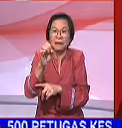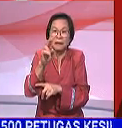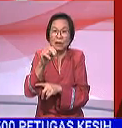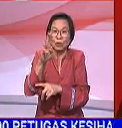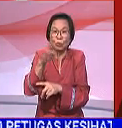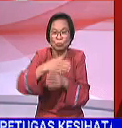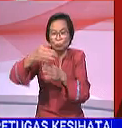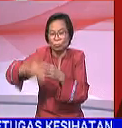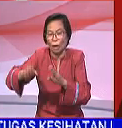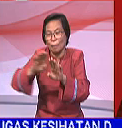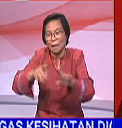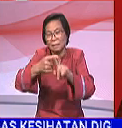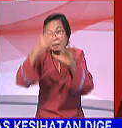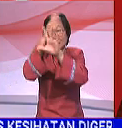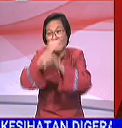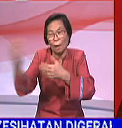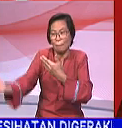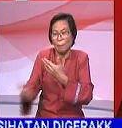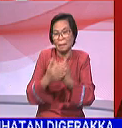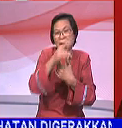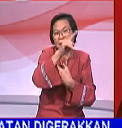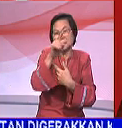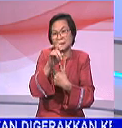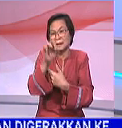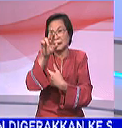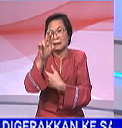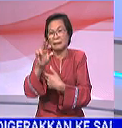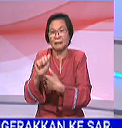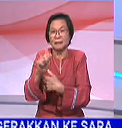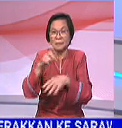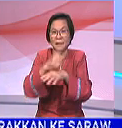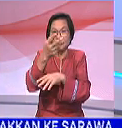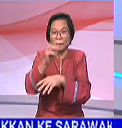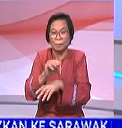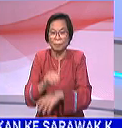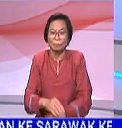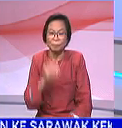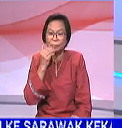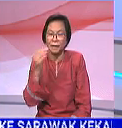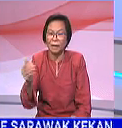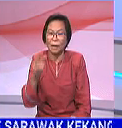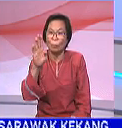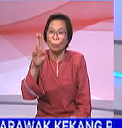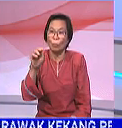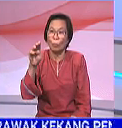yo wes dari sekian berita dari cowok kita kembali bersama Zahra di angkasa Puri silakan Sera semuanya 1000mah salad